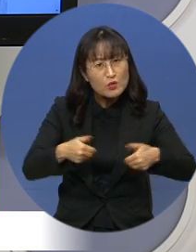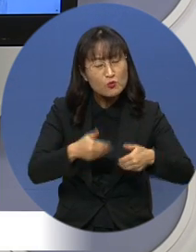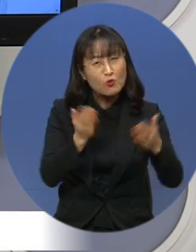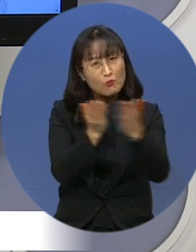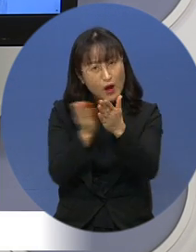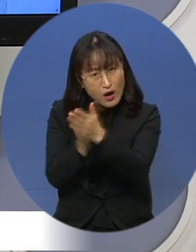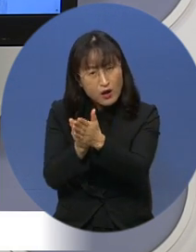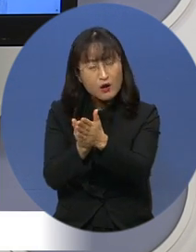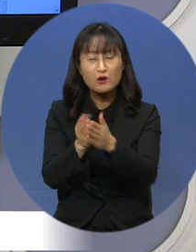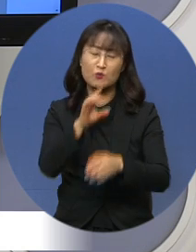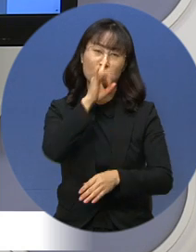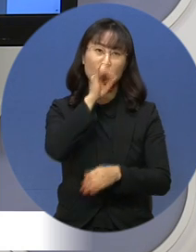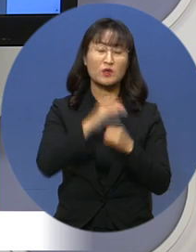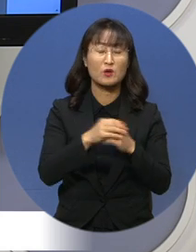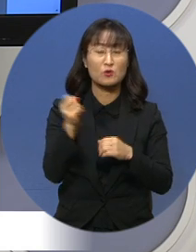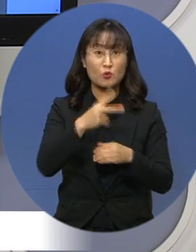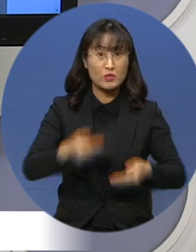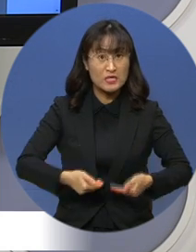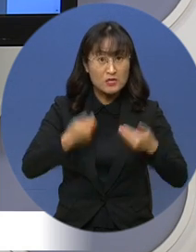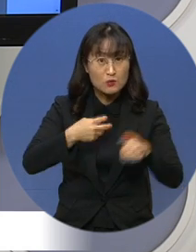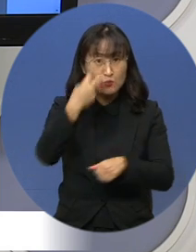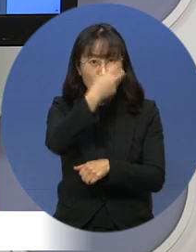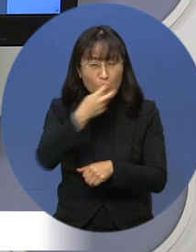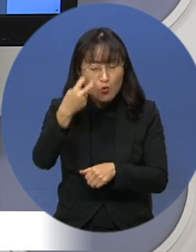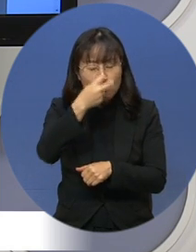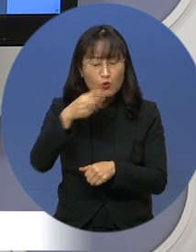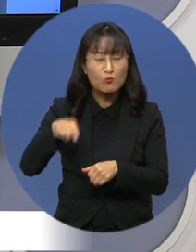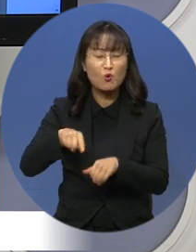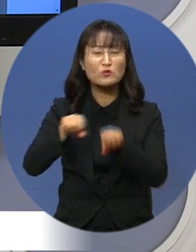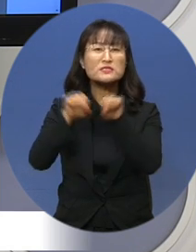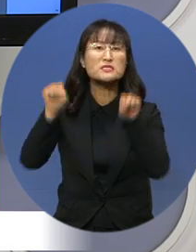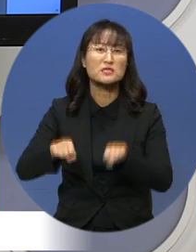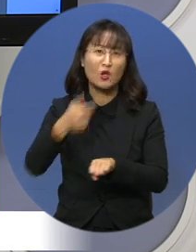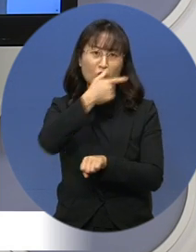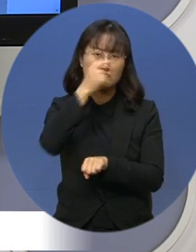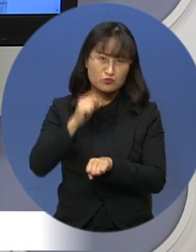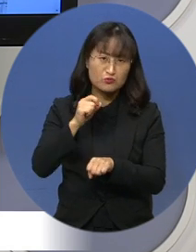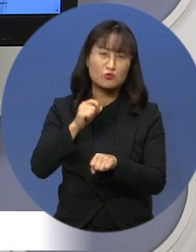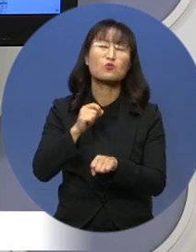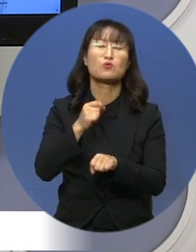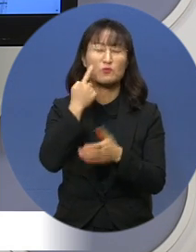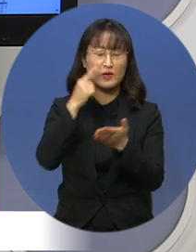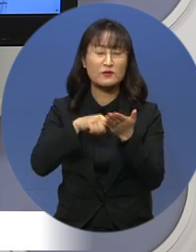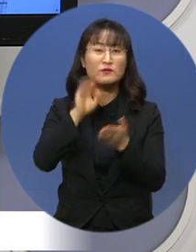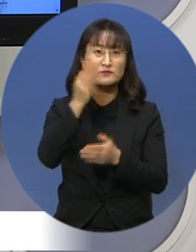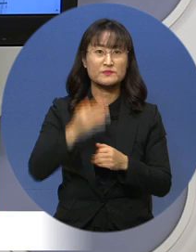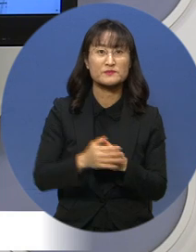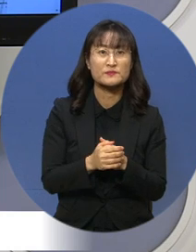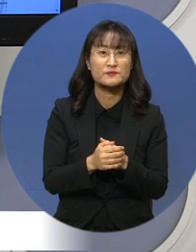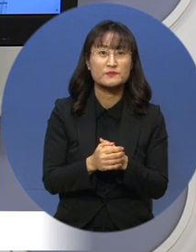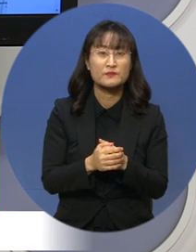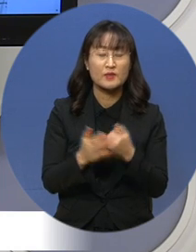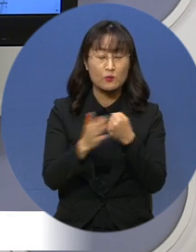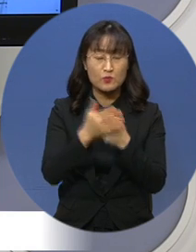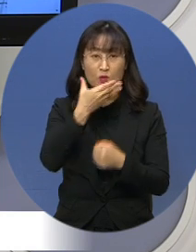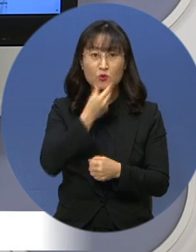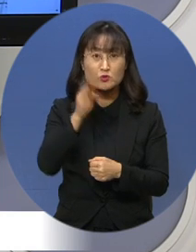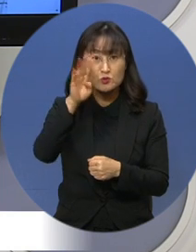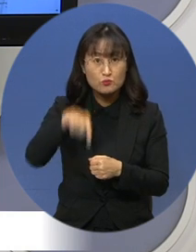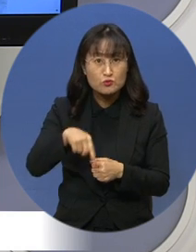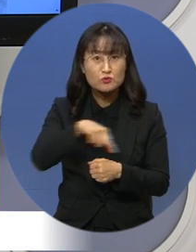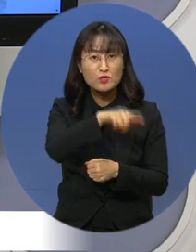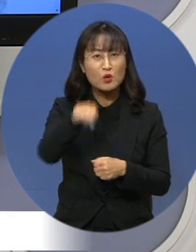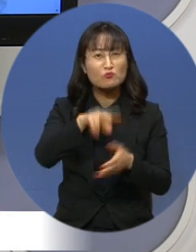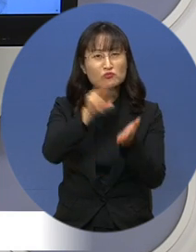수유에 대한 체계적 대응 시스템 부족 등의 한개도 함께 들어 나는데요 이에 복지부는 이와 같은